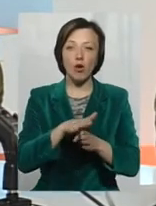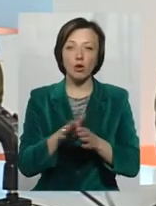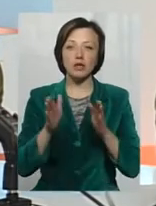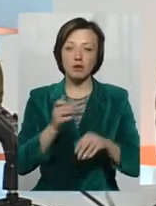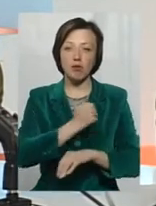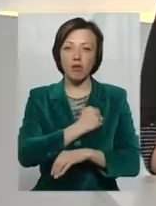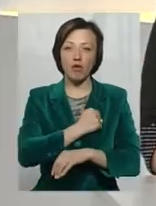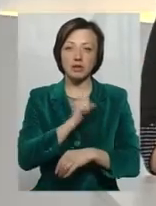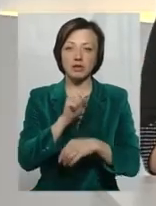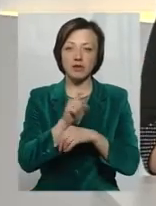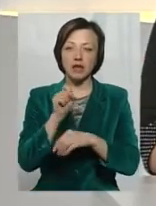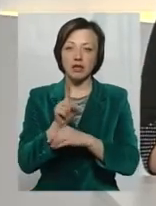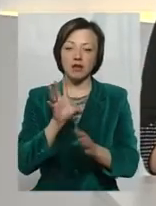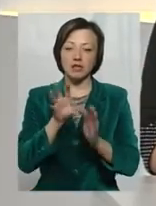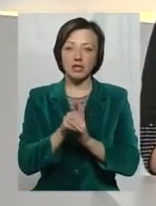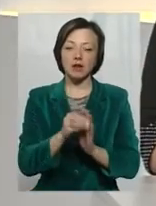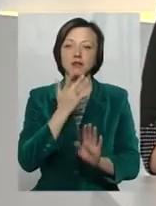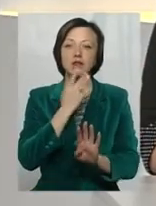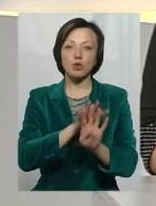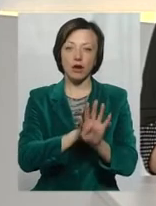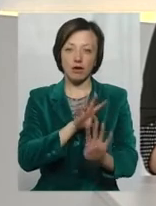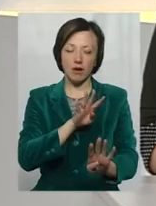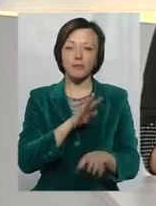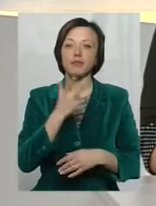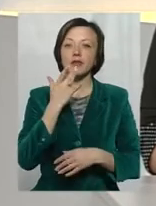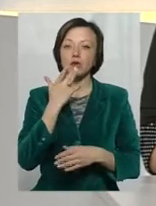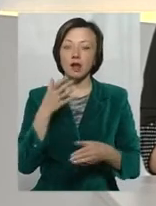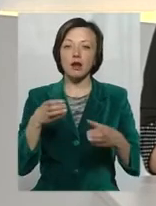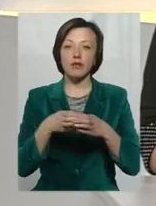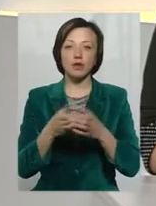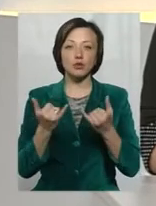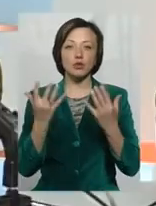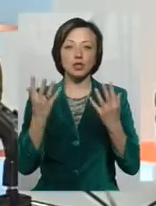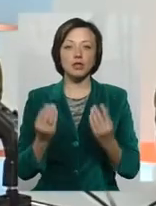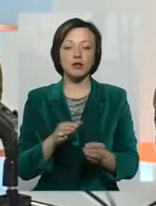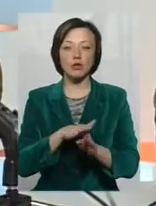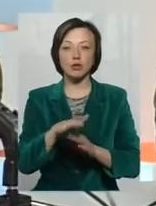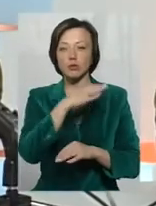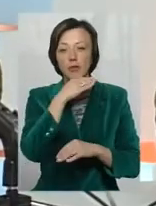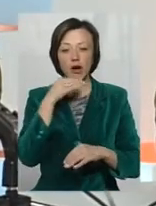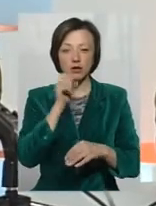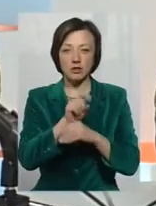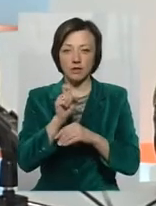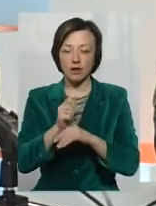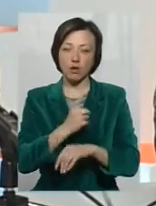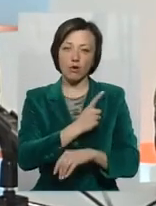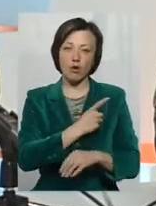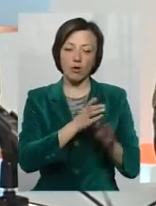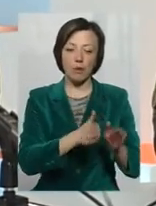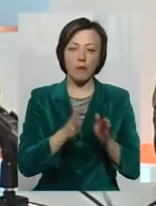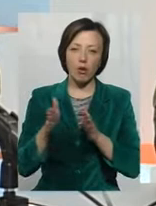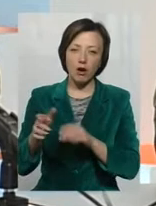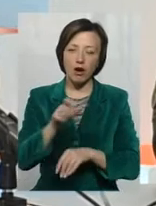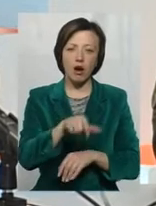бойові завдання в складі Національної гвардії. Тобто Національна гвардія на сьогоднішній день виконує дуже багато завдань. Це і охорона громадського